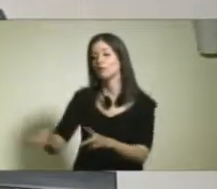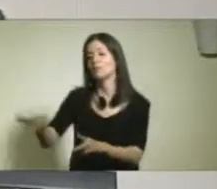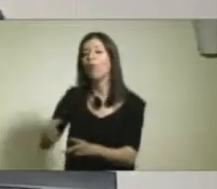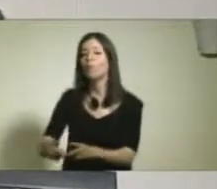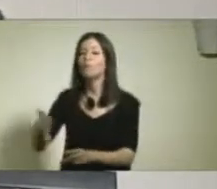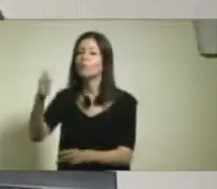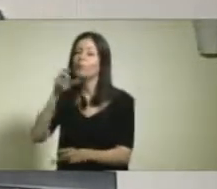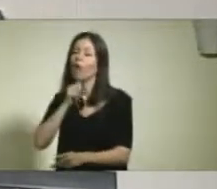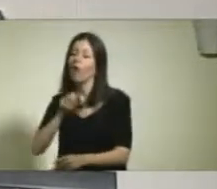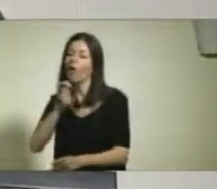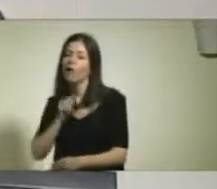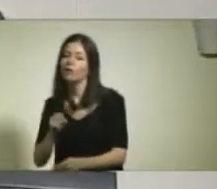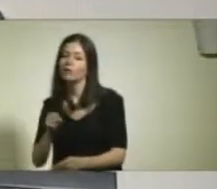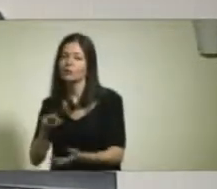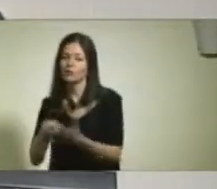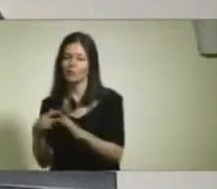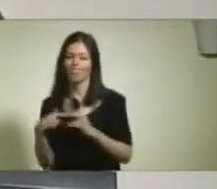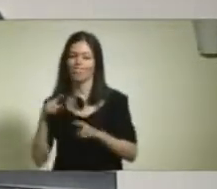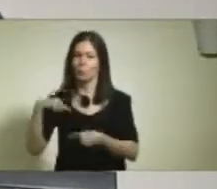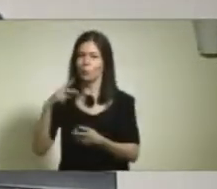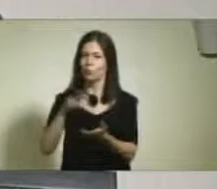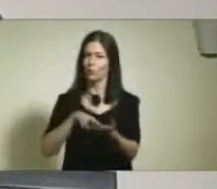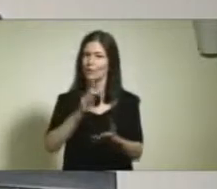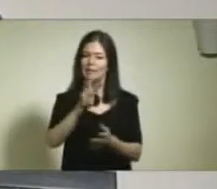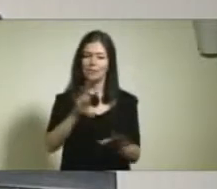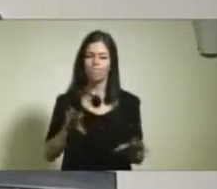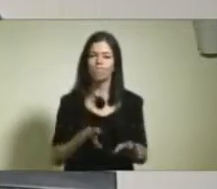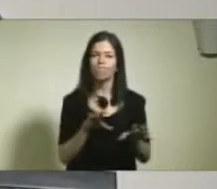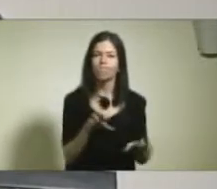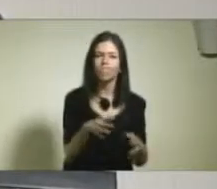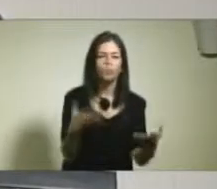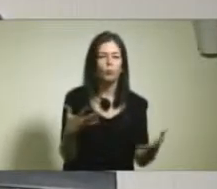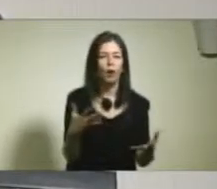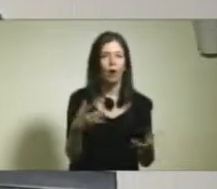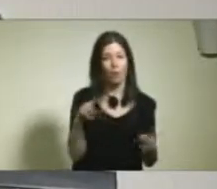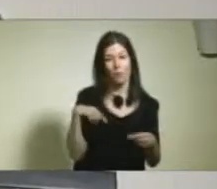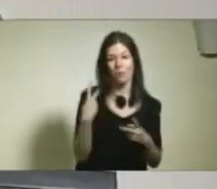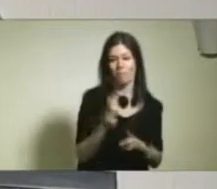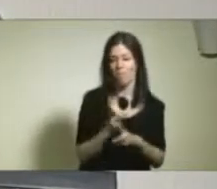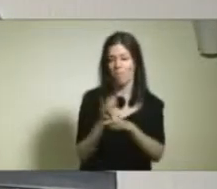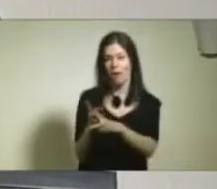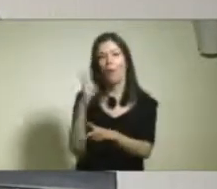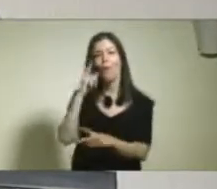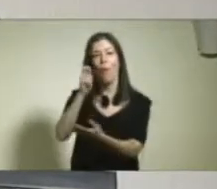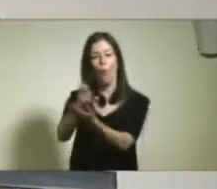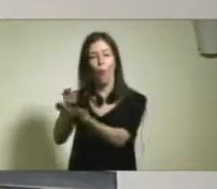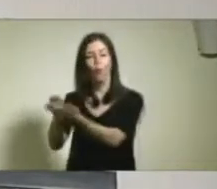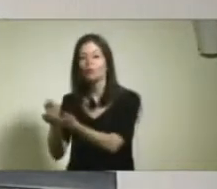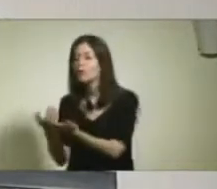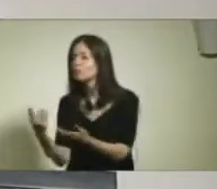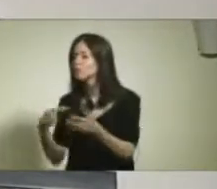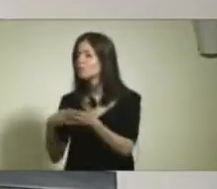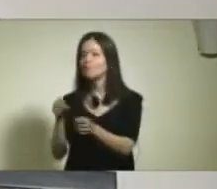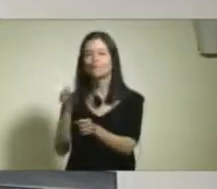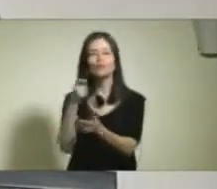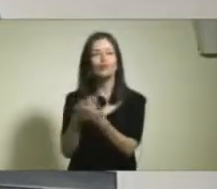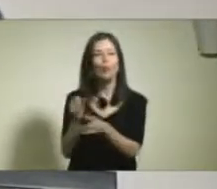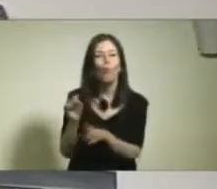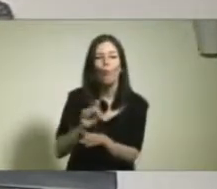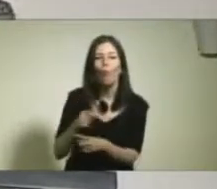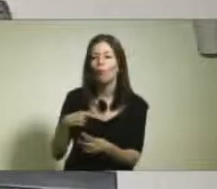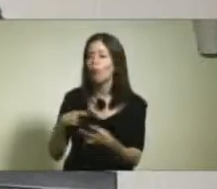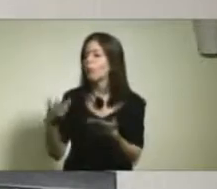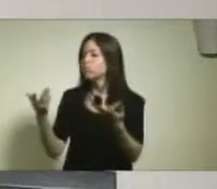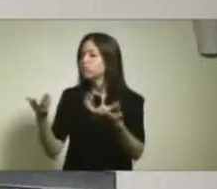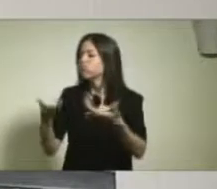notre gros travail depuis 2006, depuis qu'on fait du prêt, et surtout du prêt à la consommation pour pouvoir acheter des voitures,